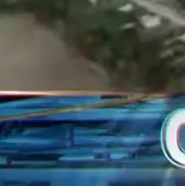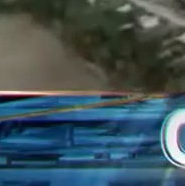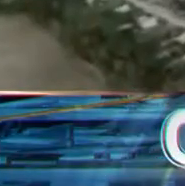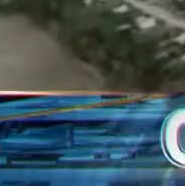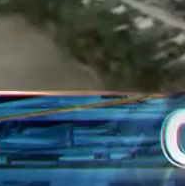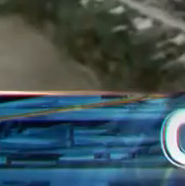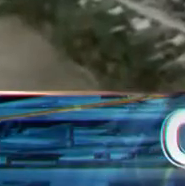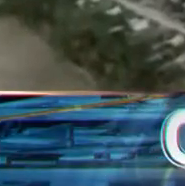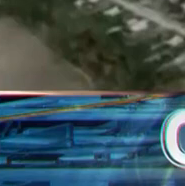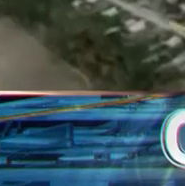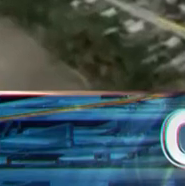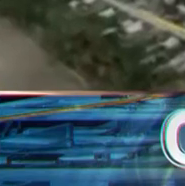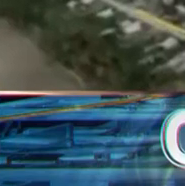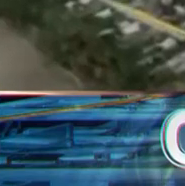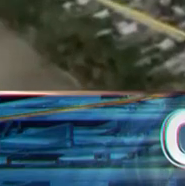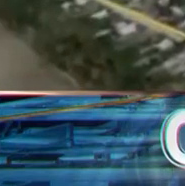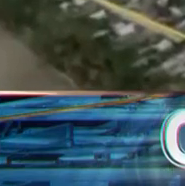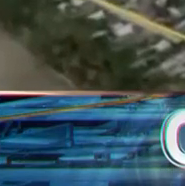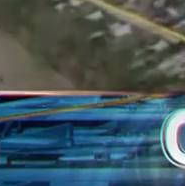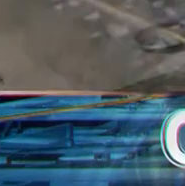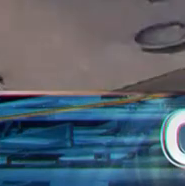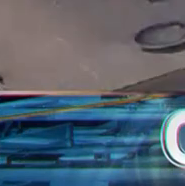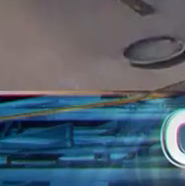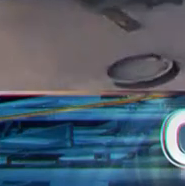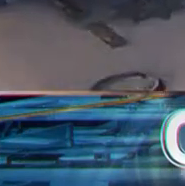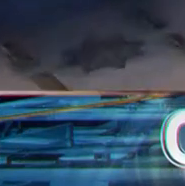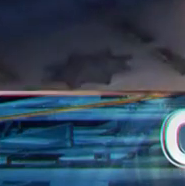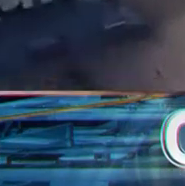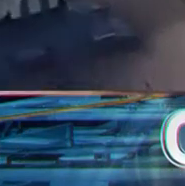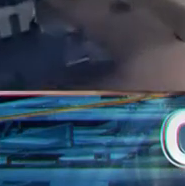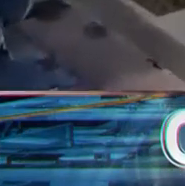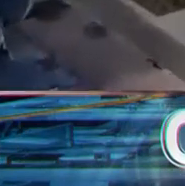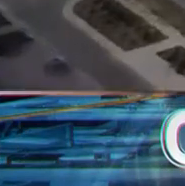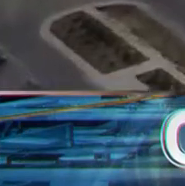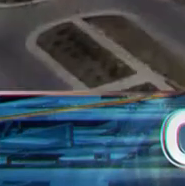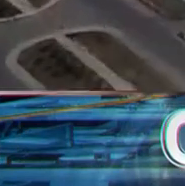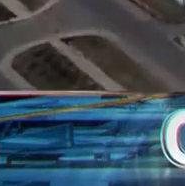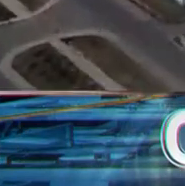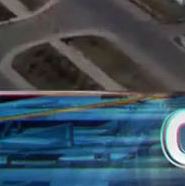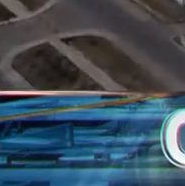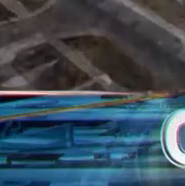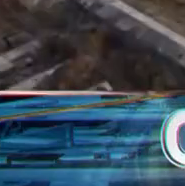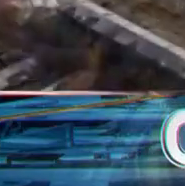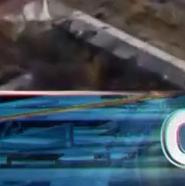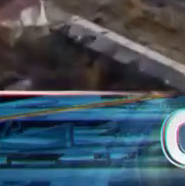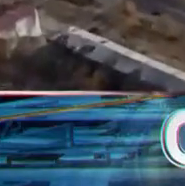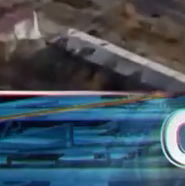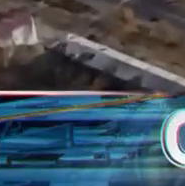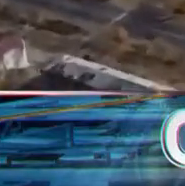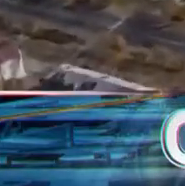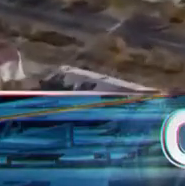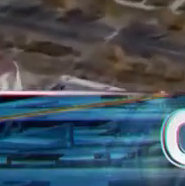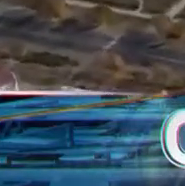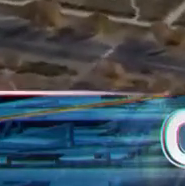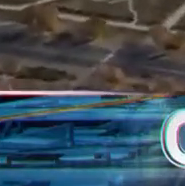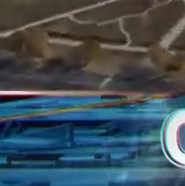От сотки до гектара. Для повышения эффективности использования наделов в области разработан и используется пилотный проект электронной земельной